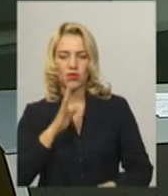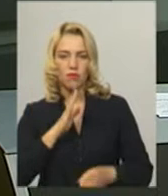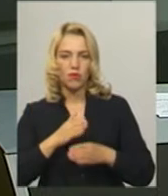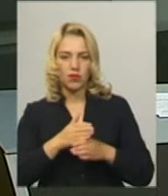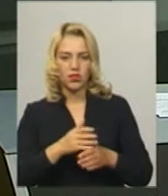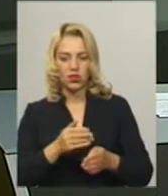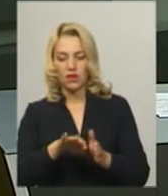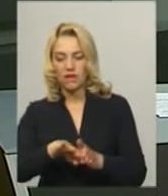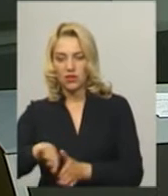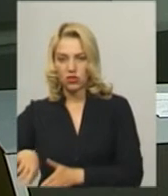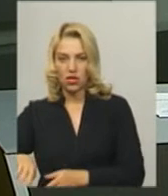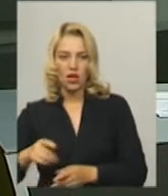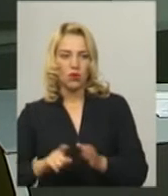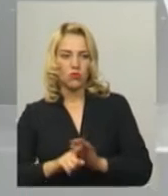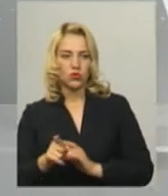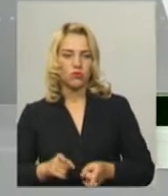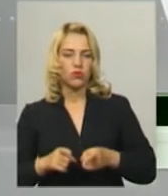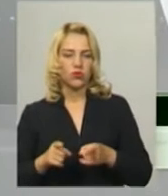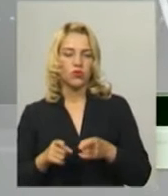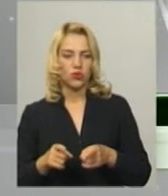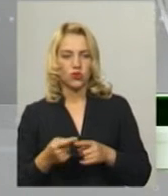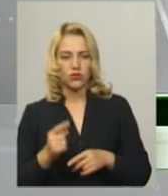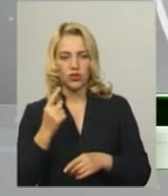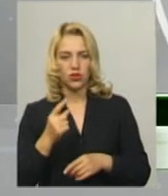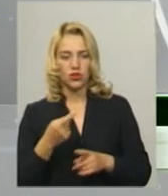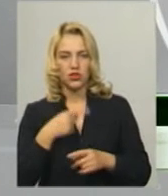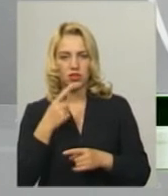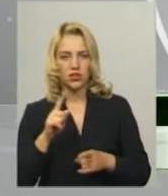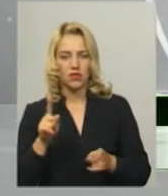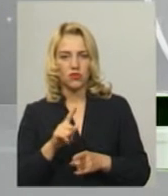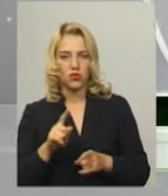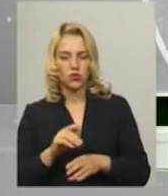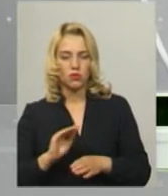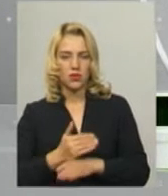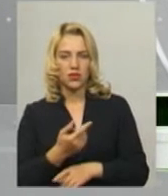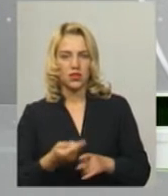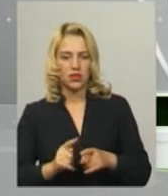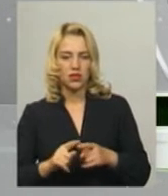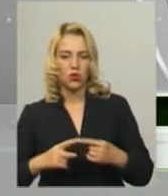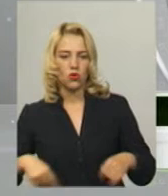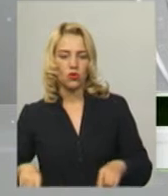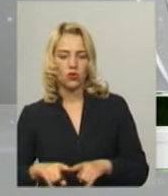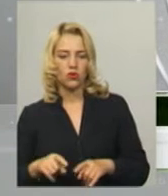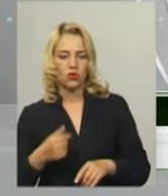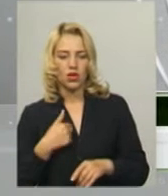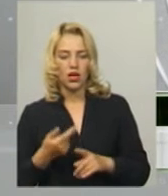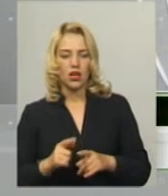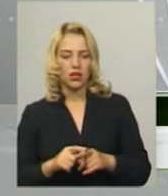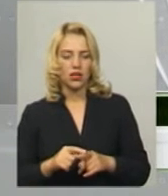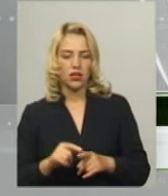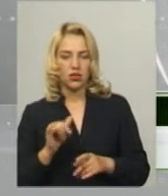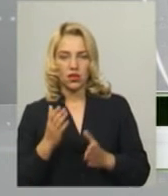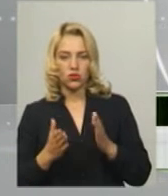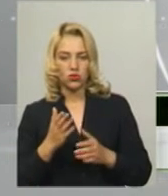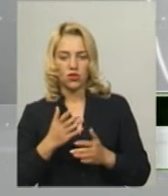відійшла, почалися погрози. Один сказав, що забирайся з цього округу, зникни з нього взагалі, тому якщо